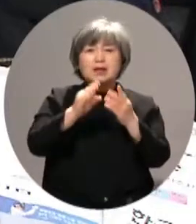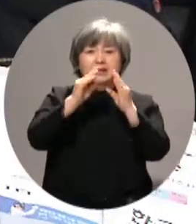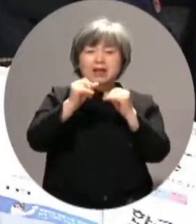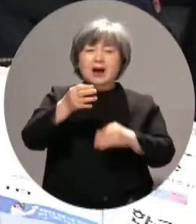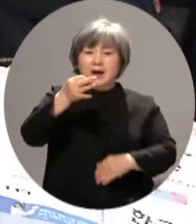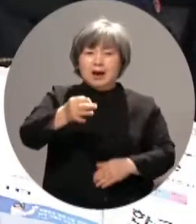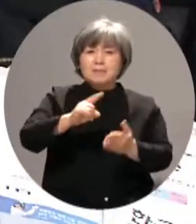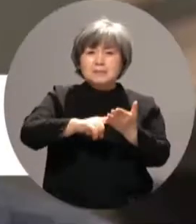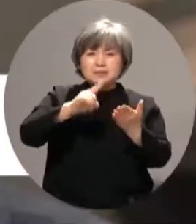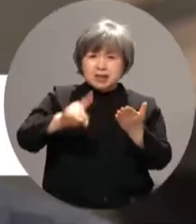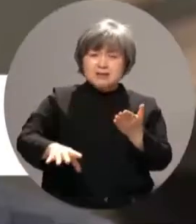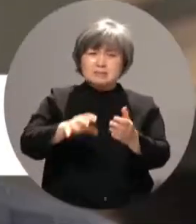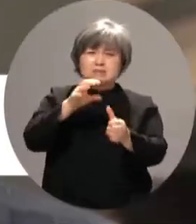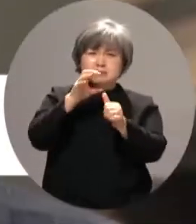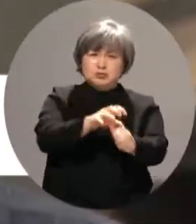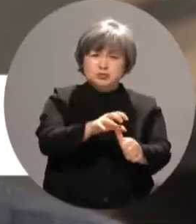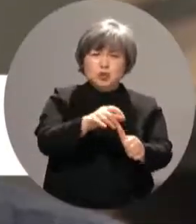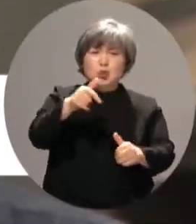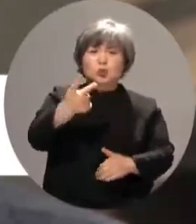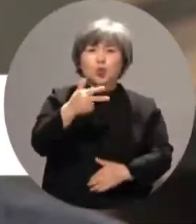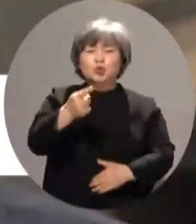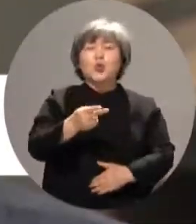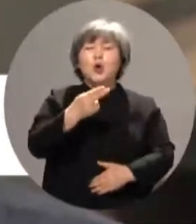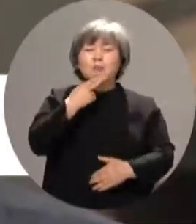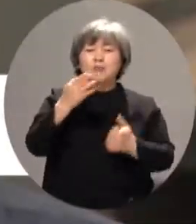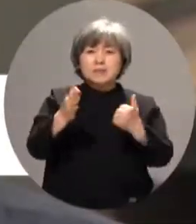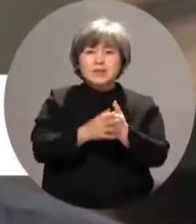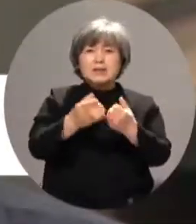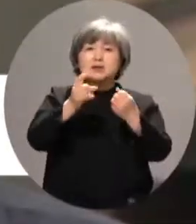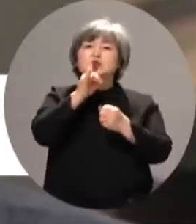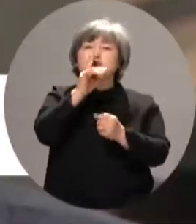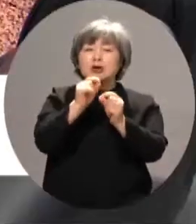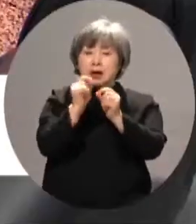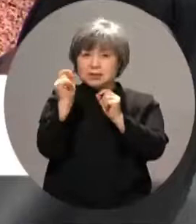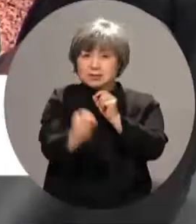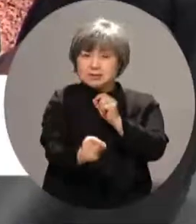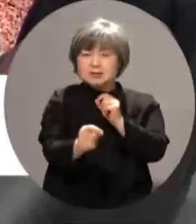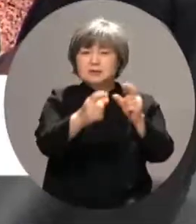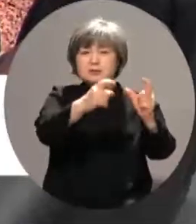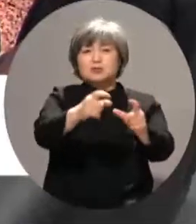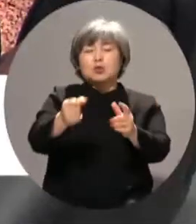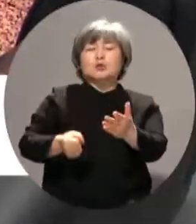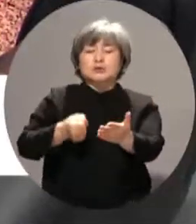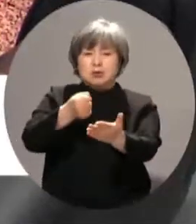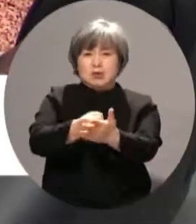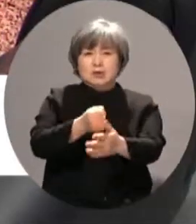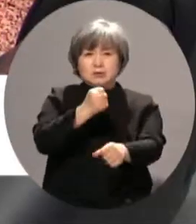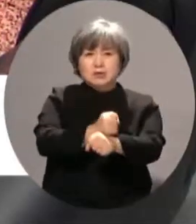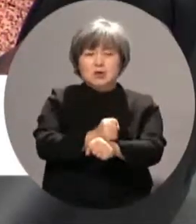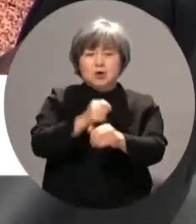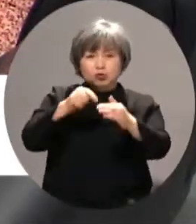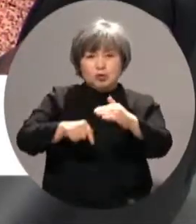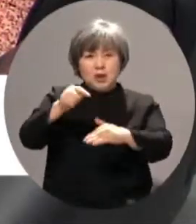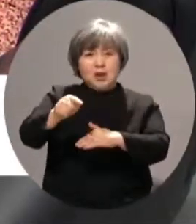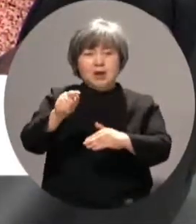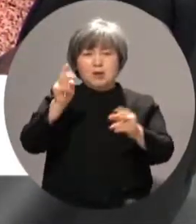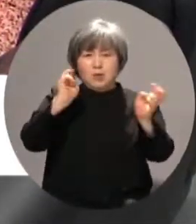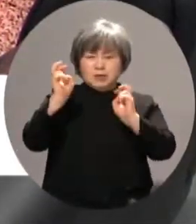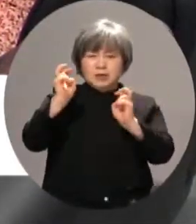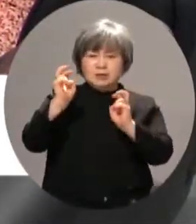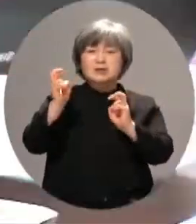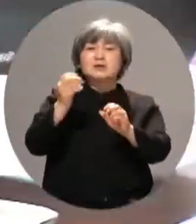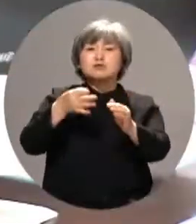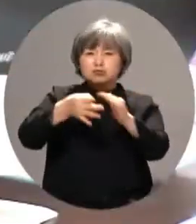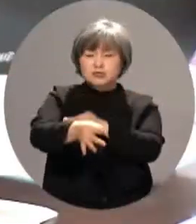세금, 규제, 노조가 없는 사무에 중앙정부 직할 특별행정구역으로 지정해 국내외 기업의 투자를 유치해야